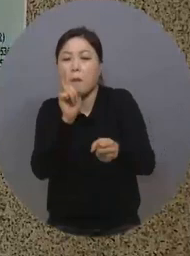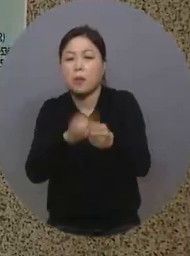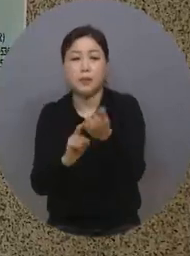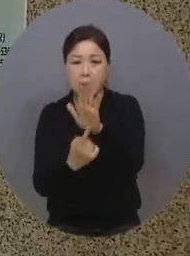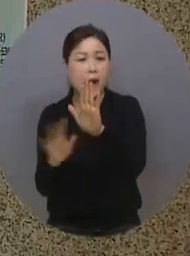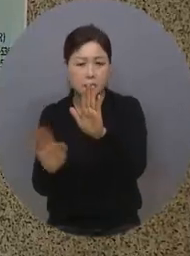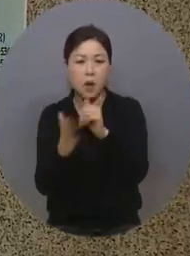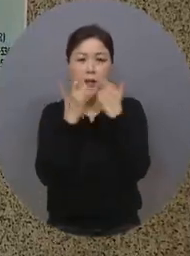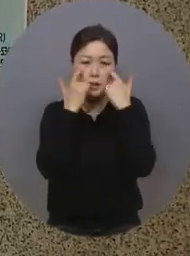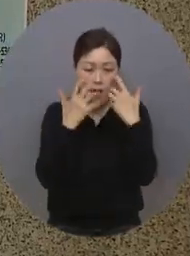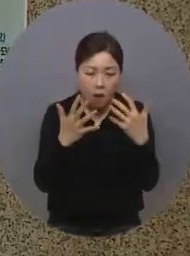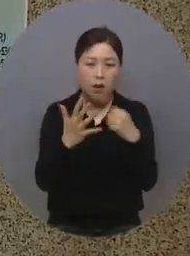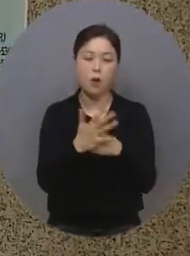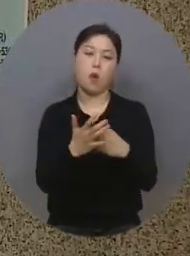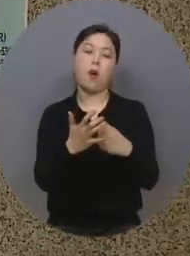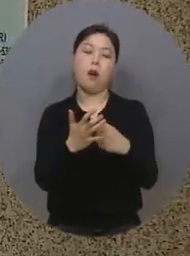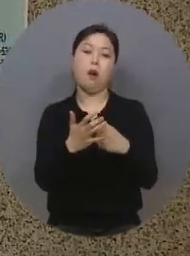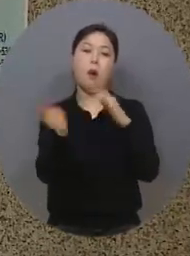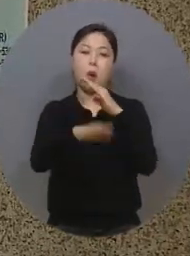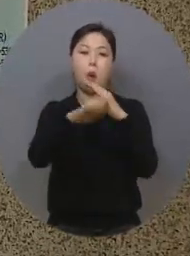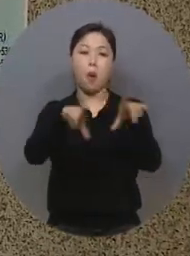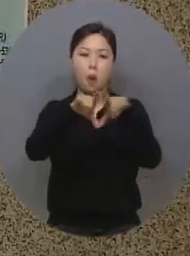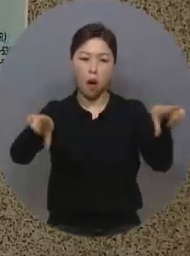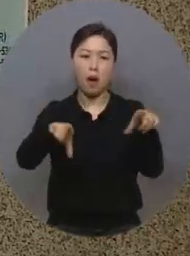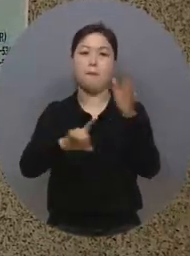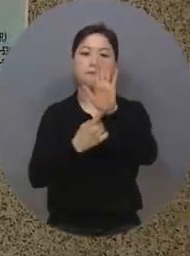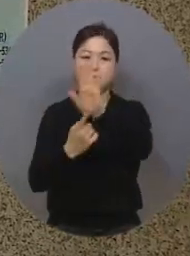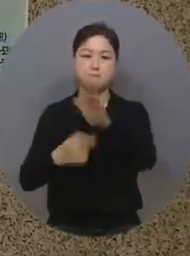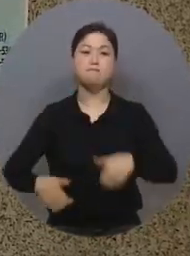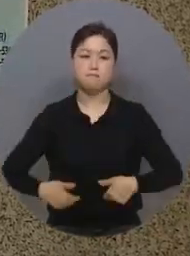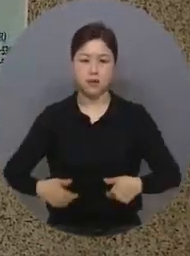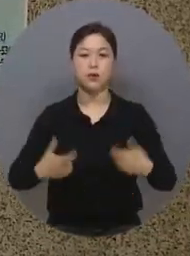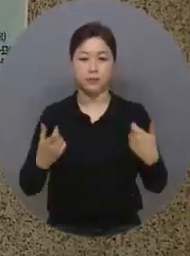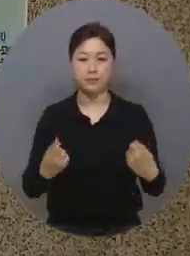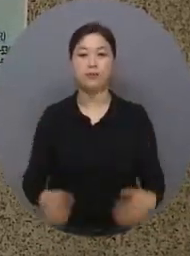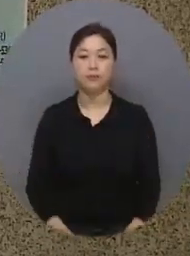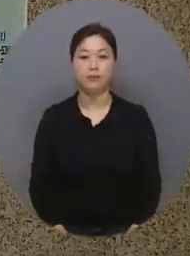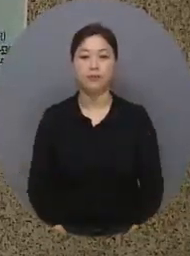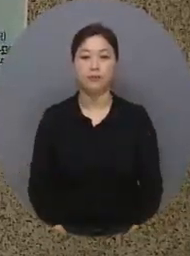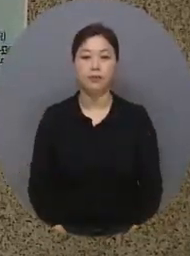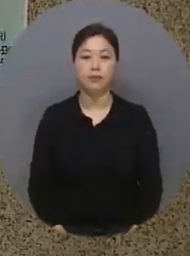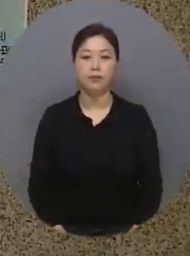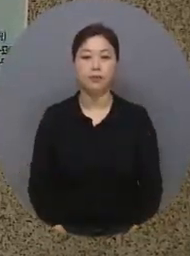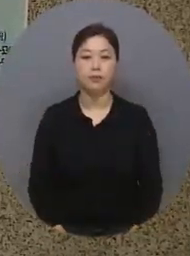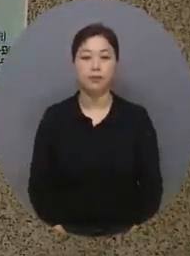정확하고 객관적인 보도가 필요한 시점입니다. 복지TV 뉴스 이주혜입니다.